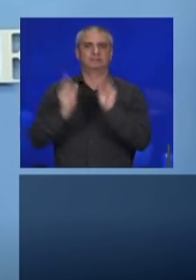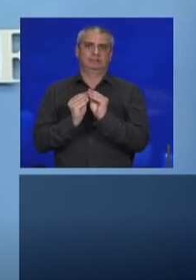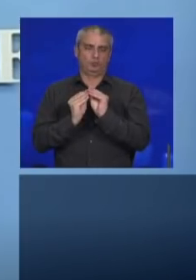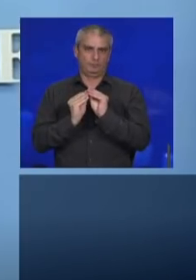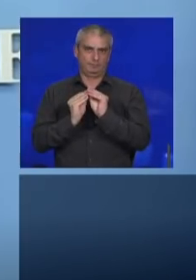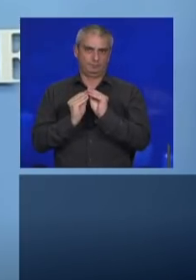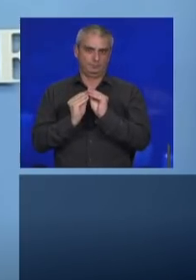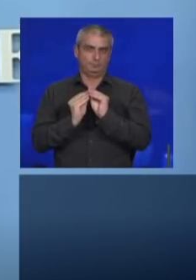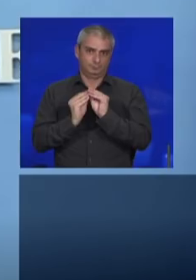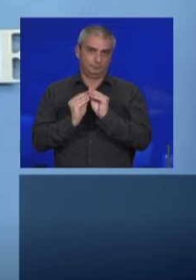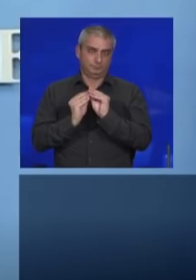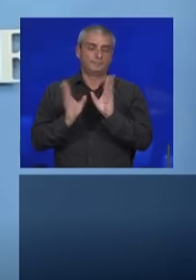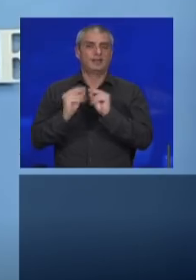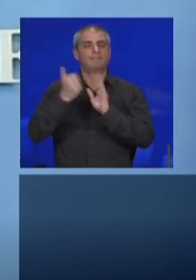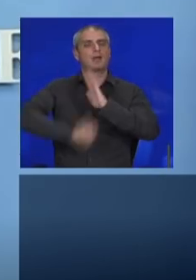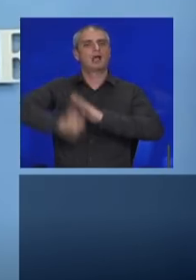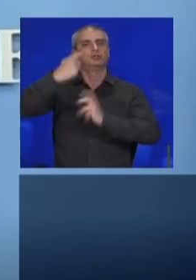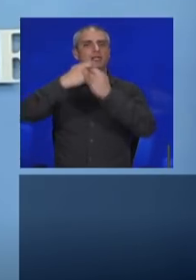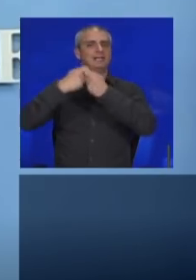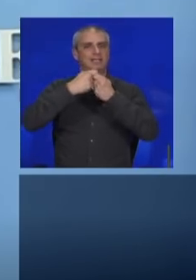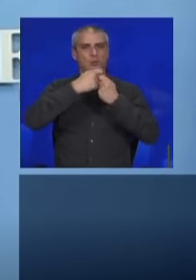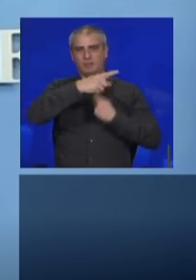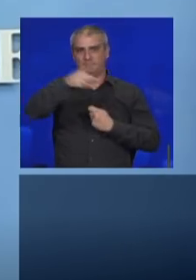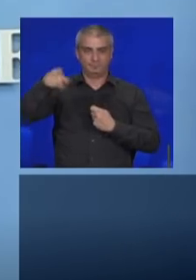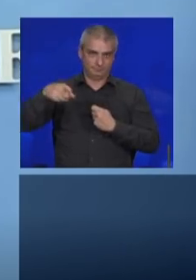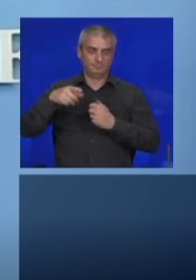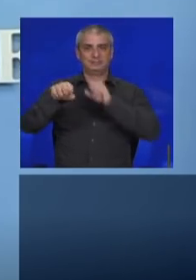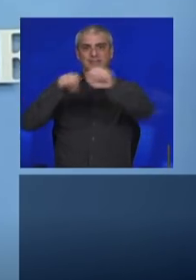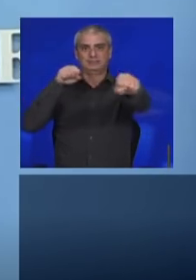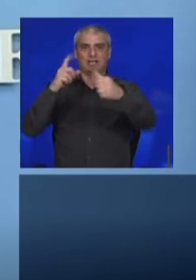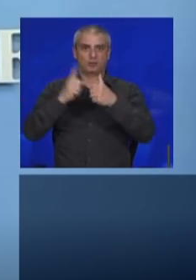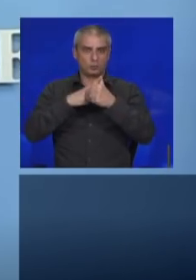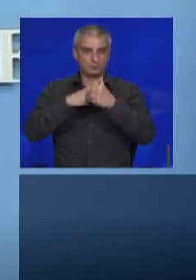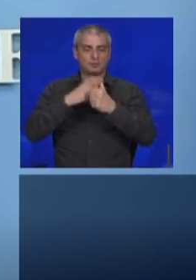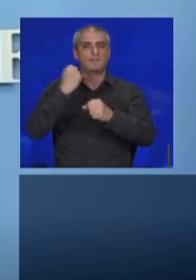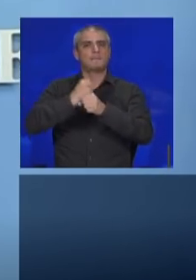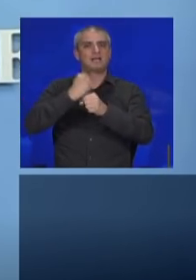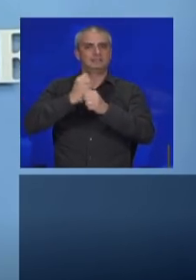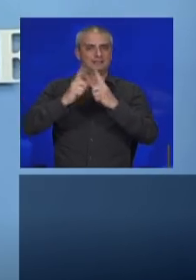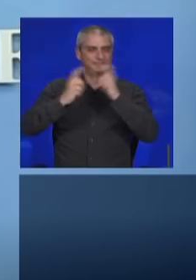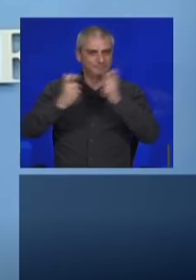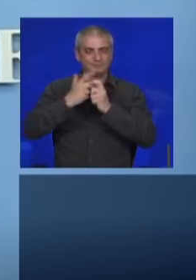עם ראשי הארגונים, הסתדרות, מעסיקים, מגזר עסקי,